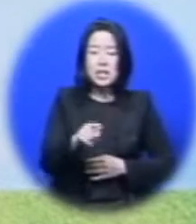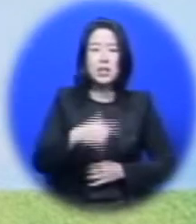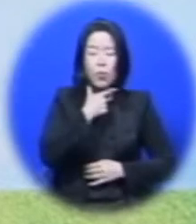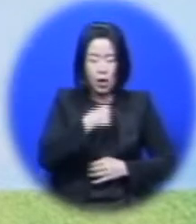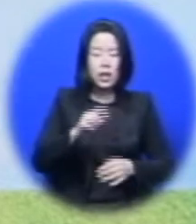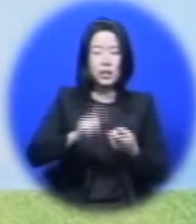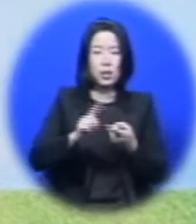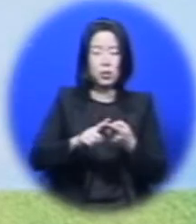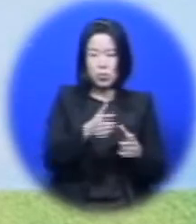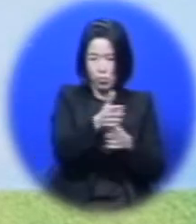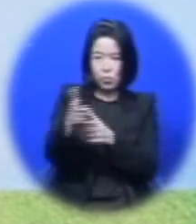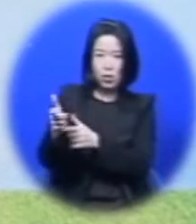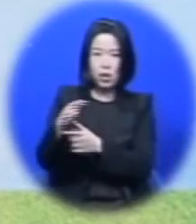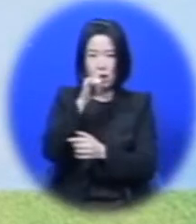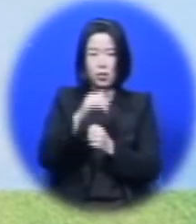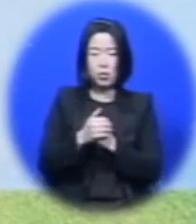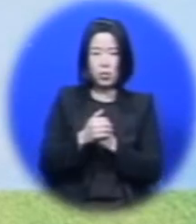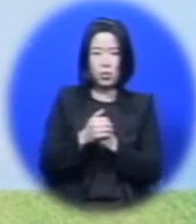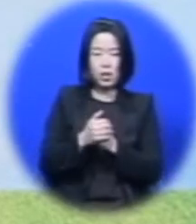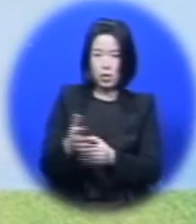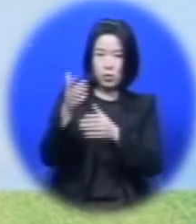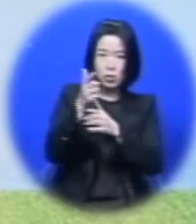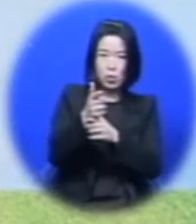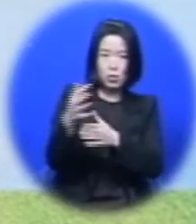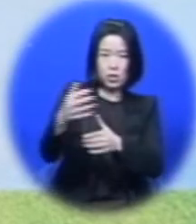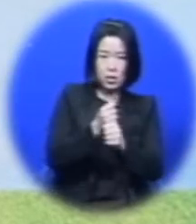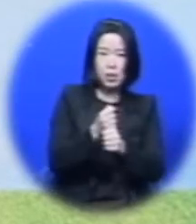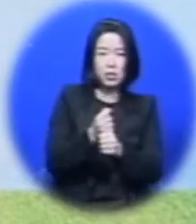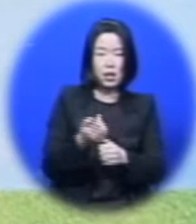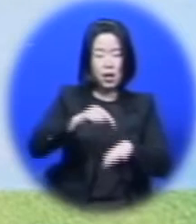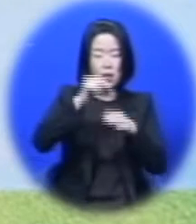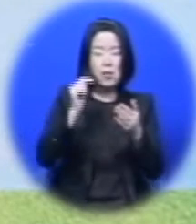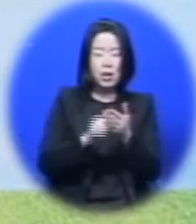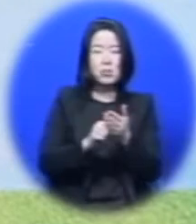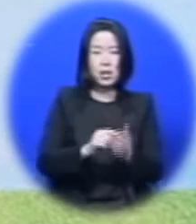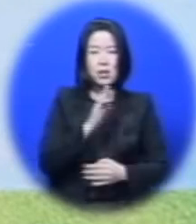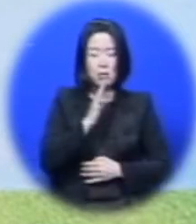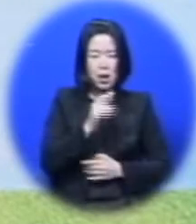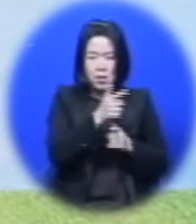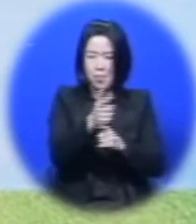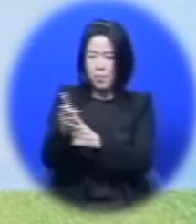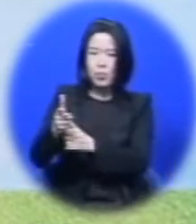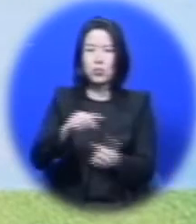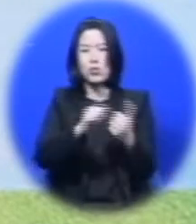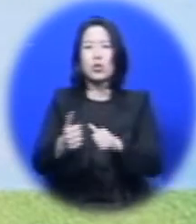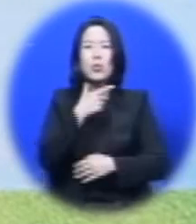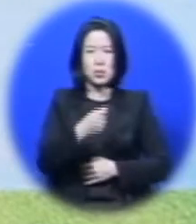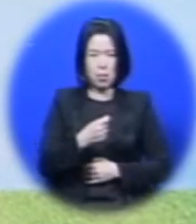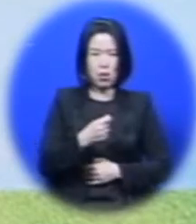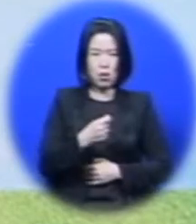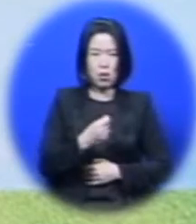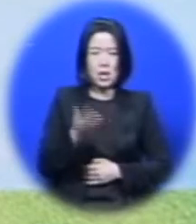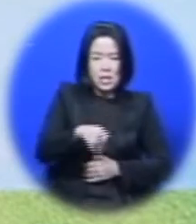쏘아주기라. 총을 잡았. 근데 마음에 정말 다 쏘아 죽이고 싶대요.